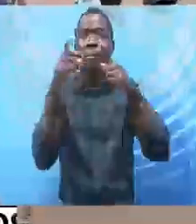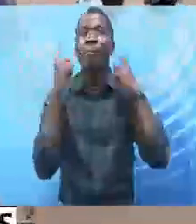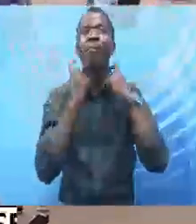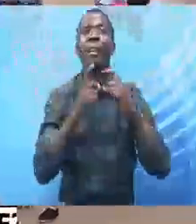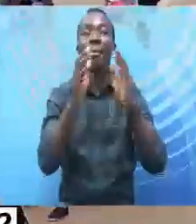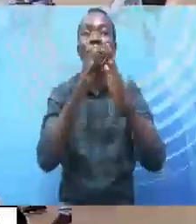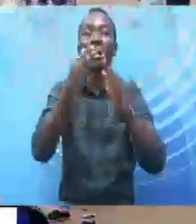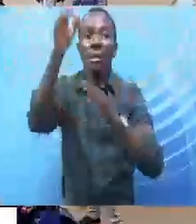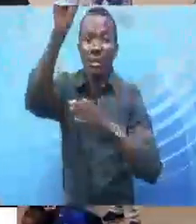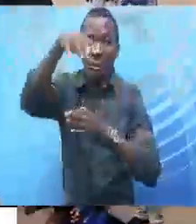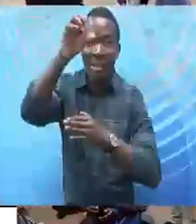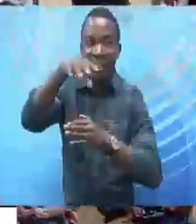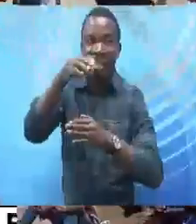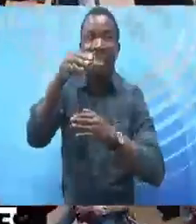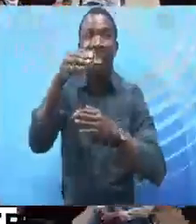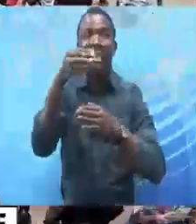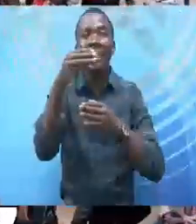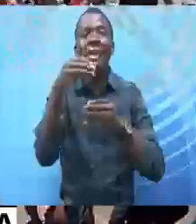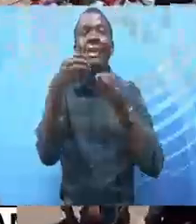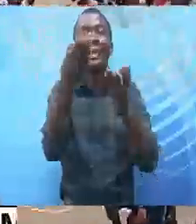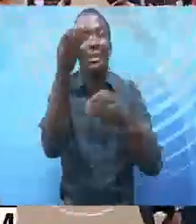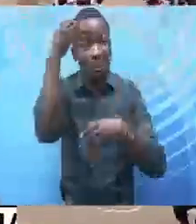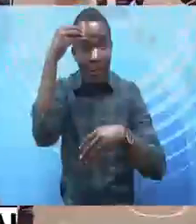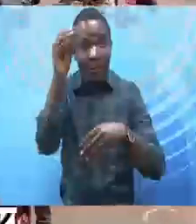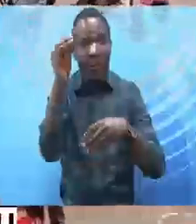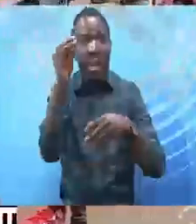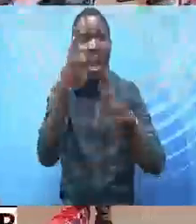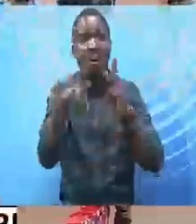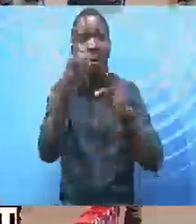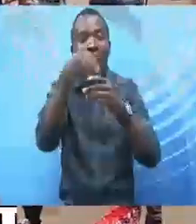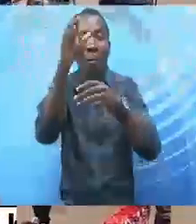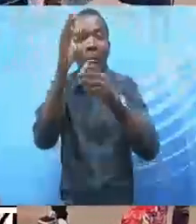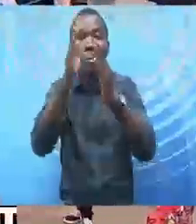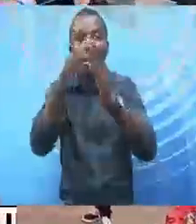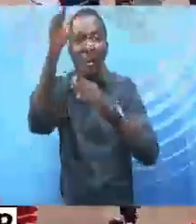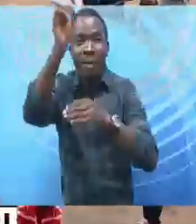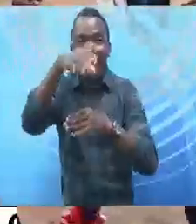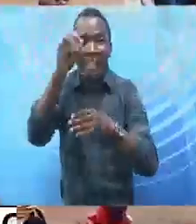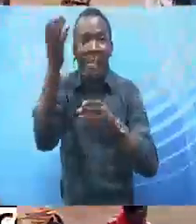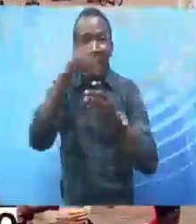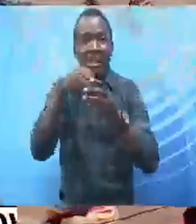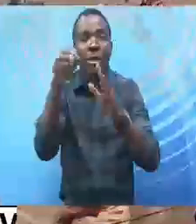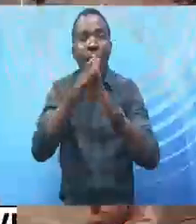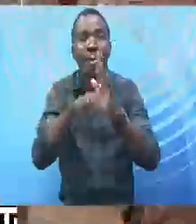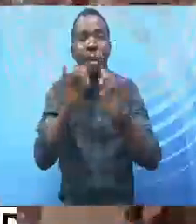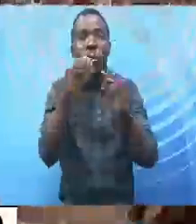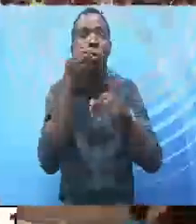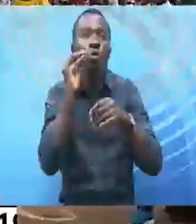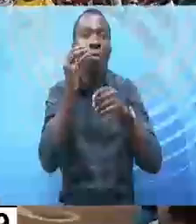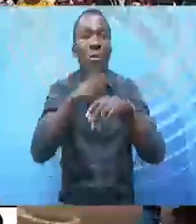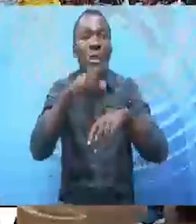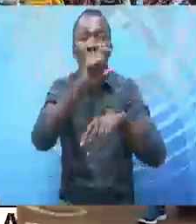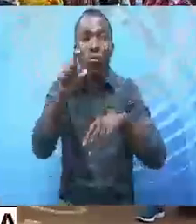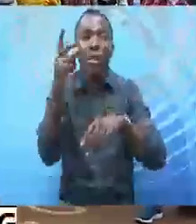wa Kigali bwana Rubingi Sapidance yagize ubutumwa agenera abatuye umujyi wa Kigali washyizwe muri gahunda ya guma mu rugo mu gihe cy'ibyumweru bibiri. Tuma